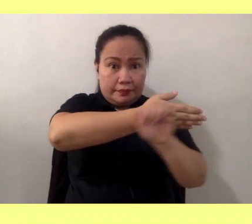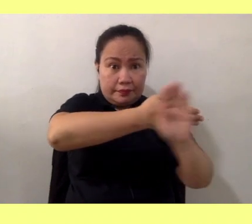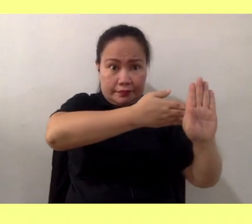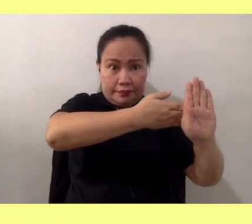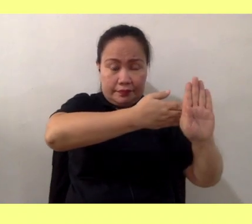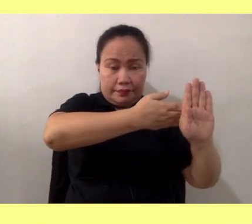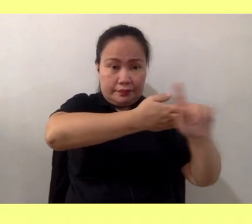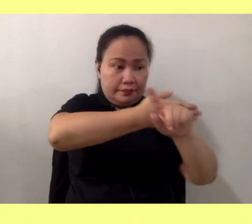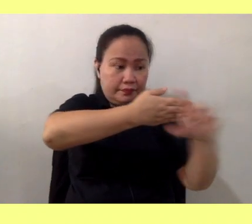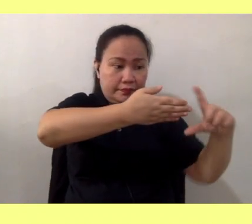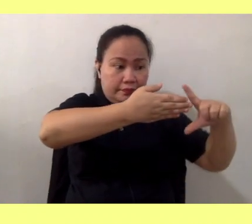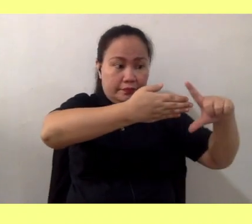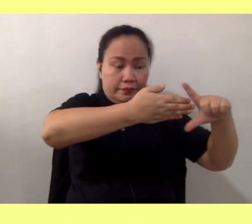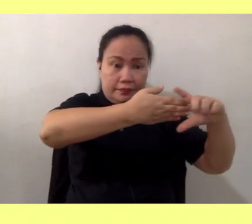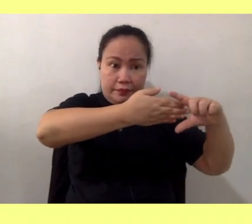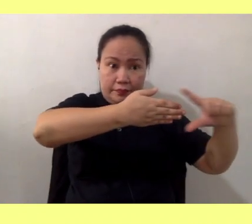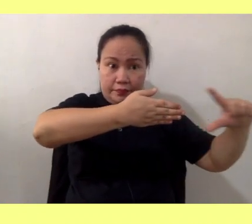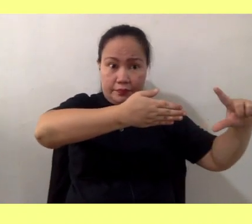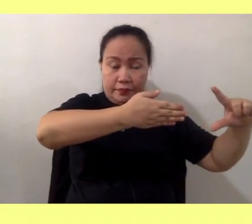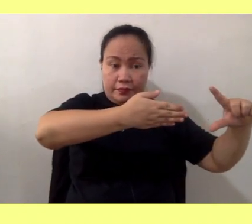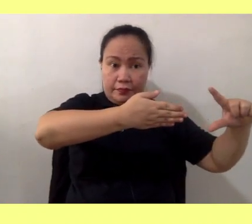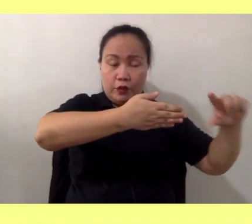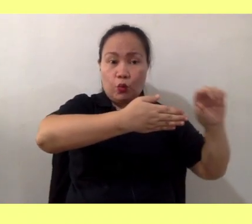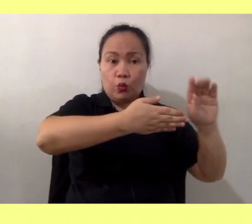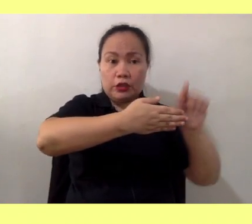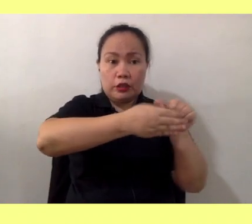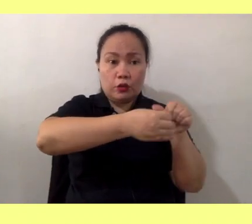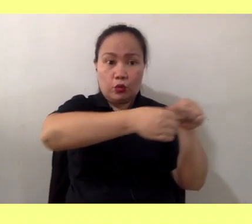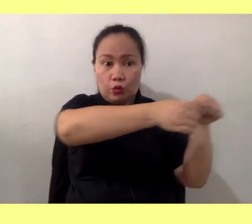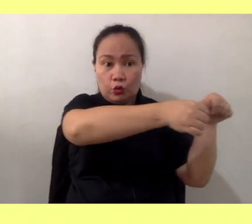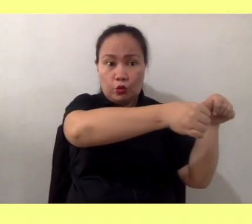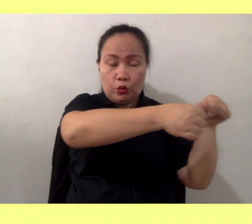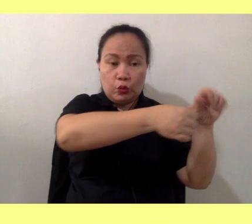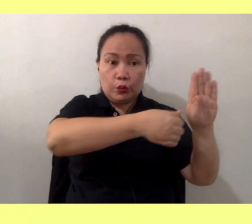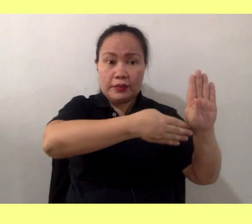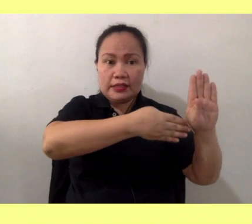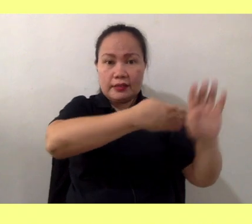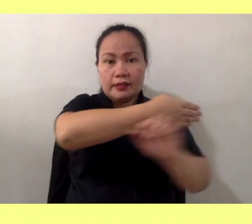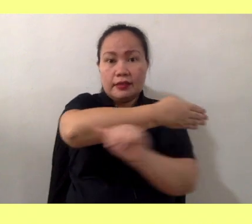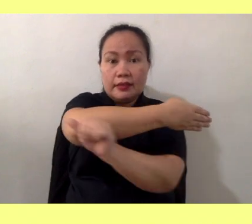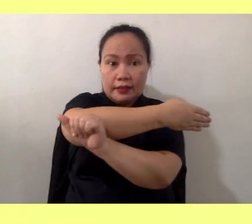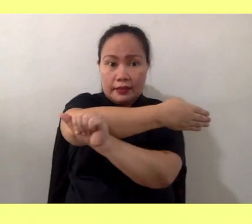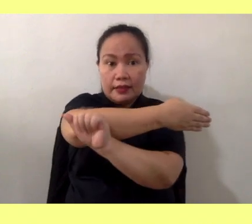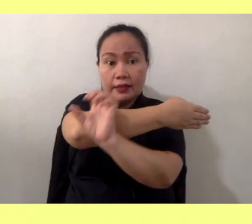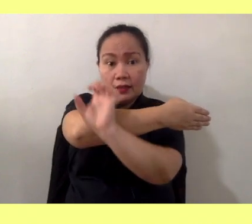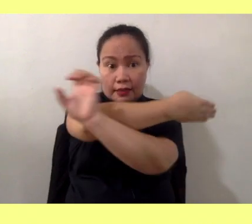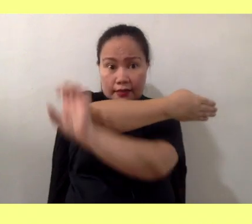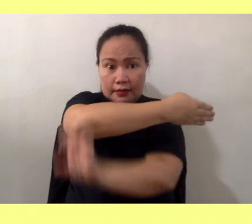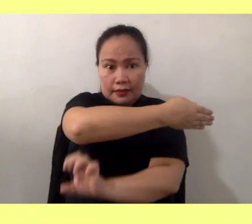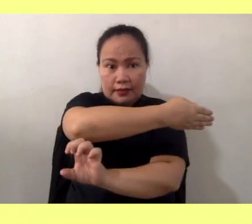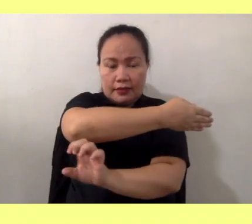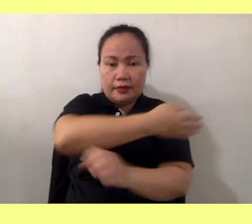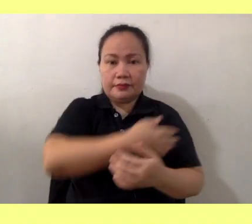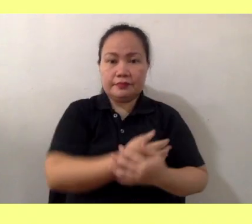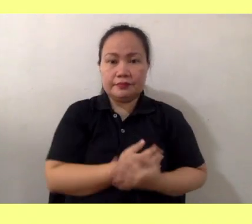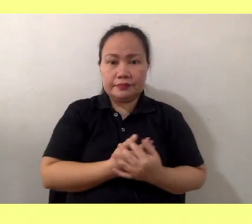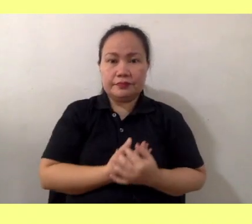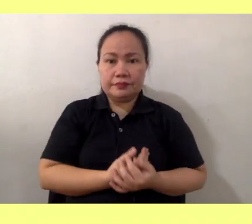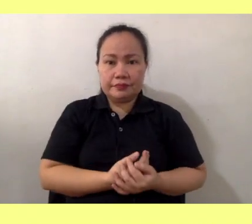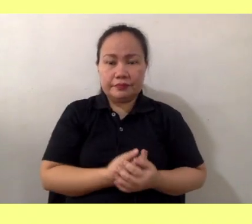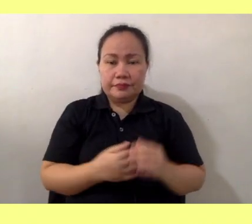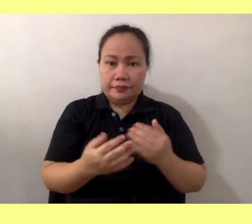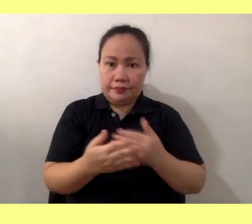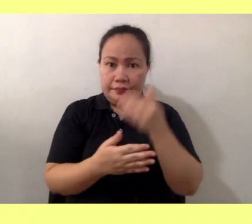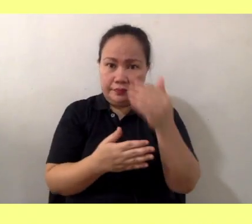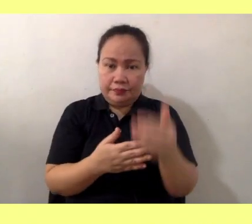makikita nyo kagad kung ano yung nasa unahan, yun po yung endpoint. Kasi we always write array with its